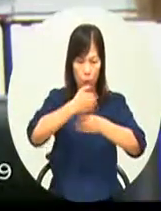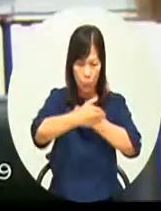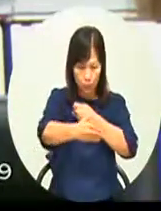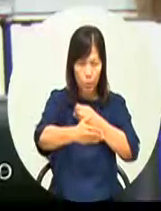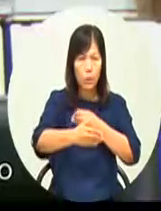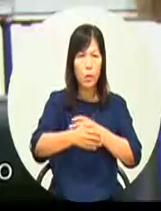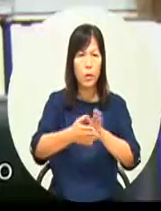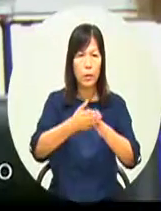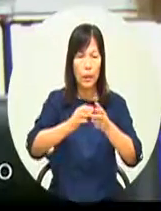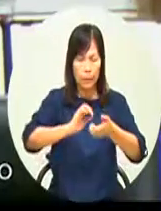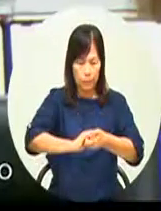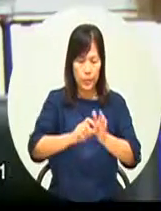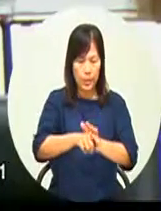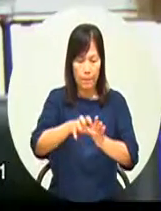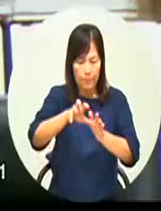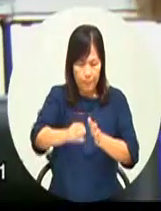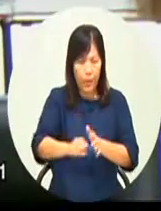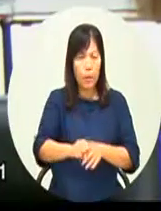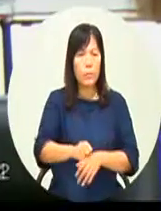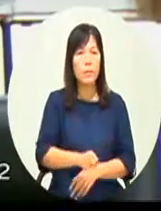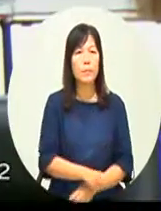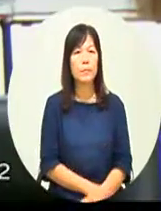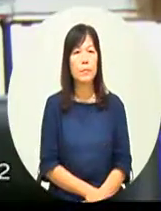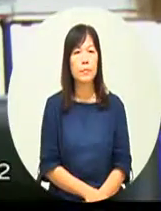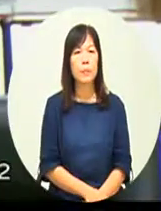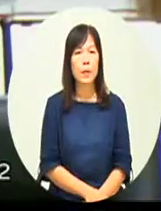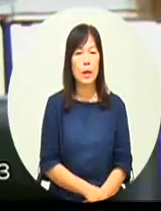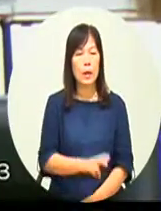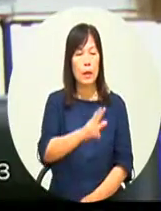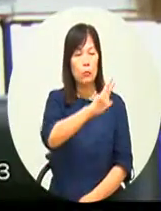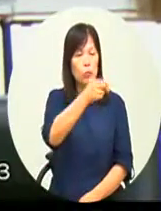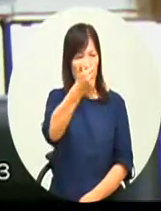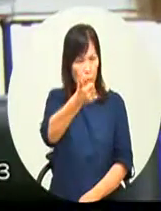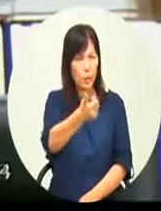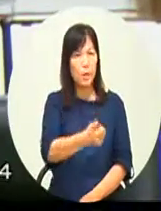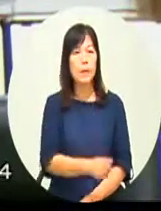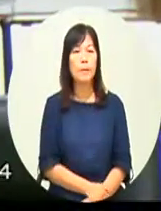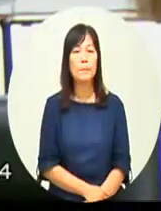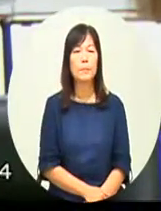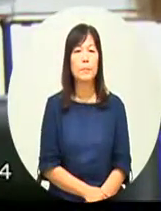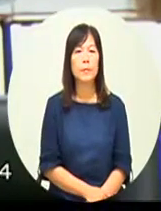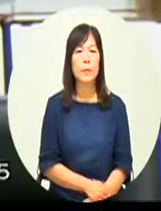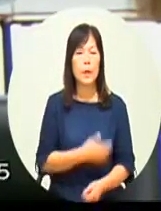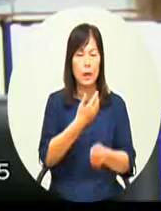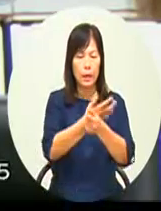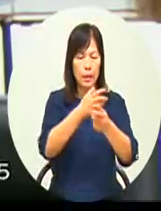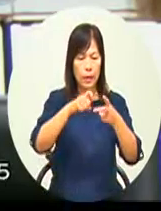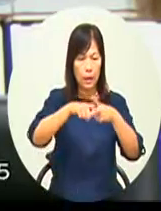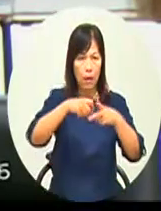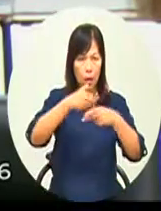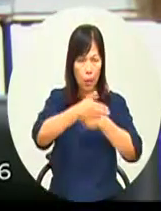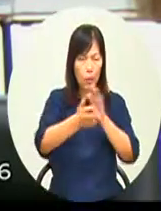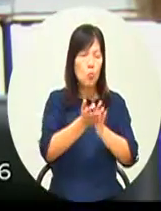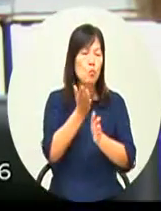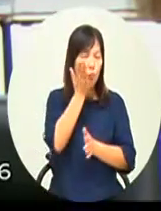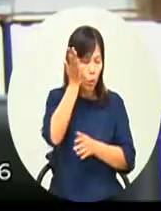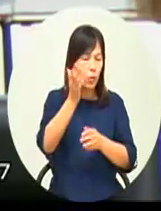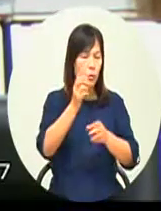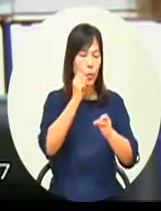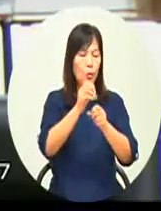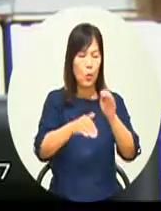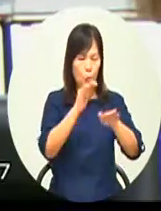要把握好的天气，让工程很顺利的进